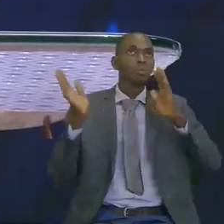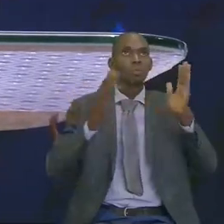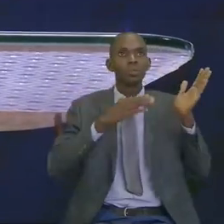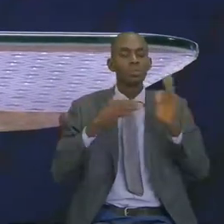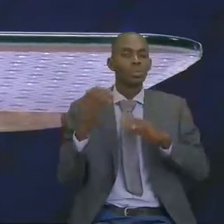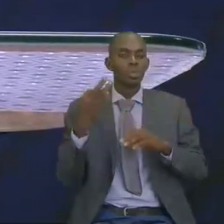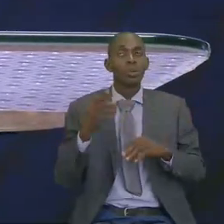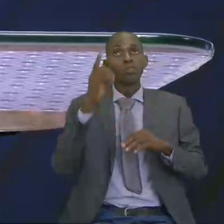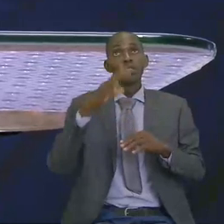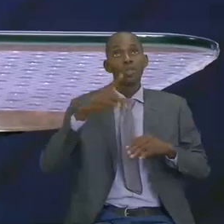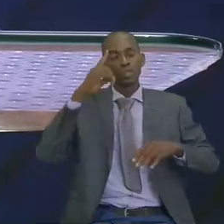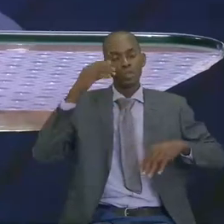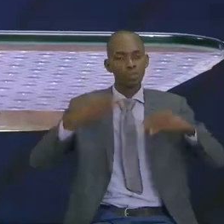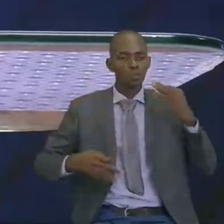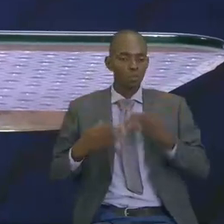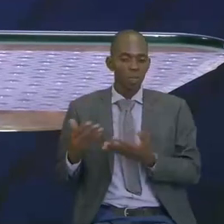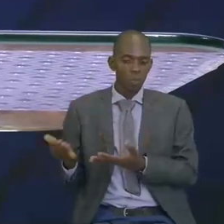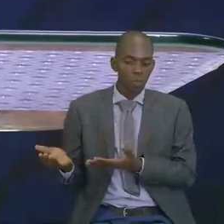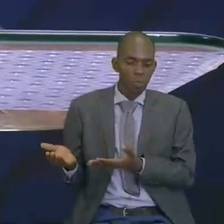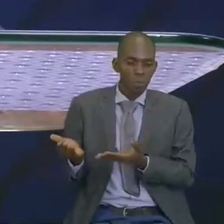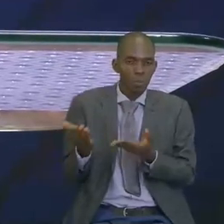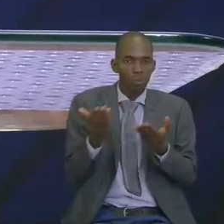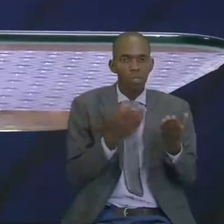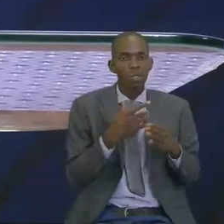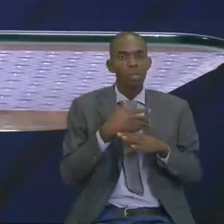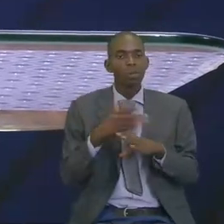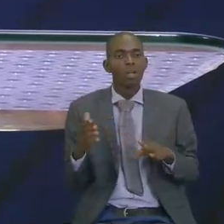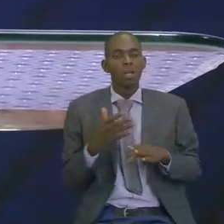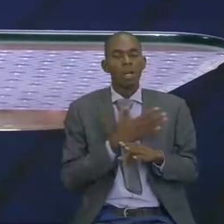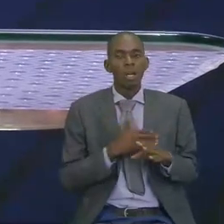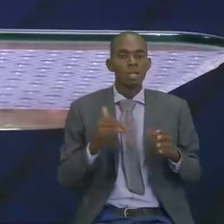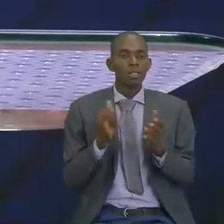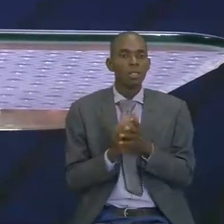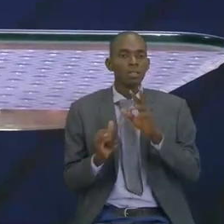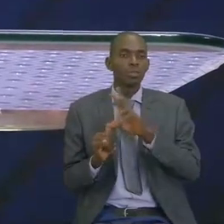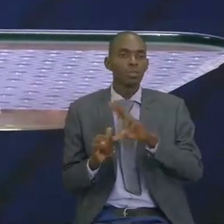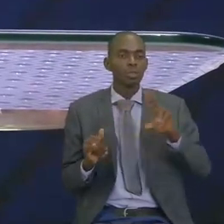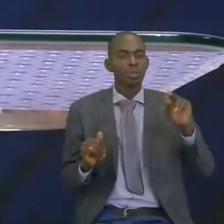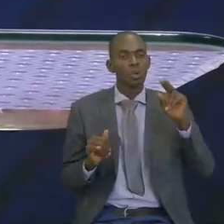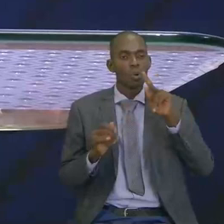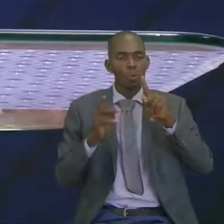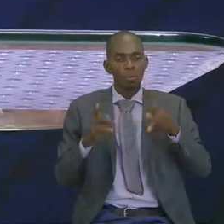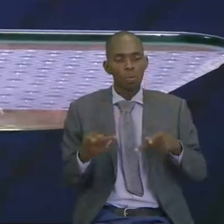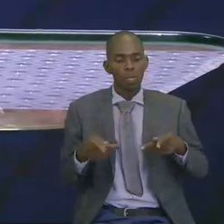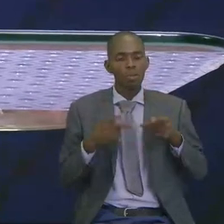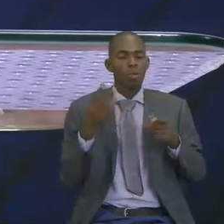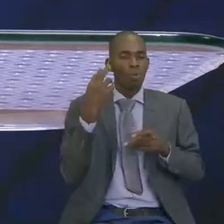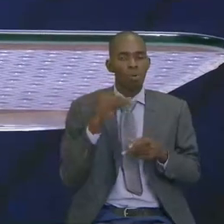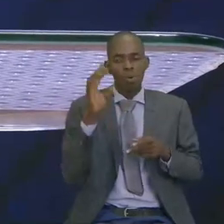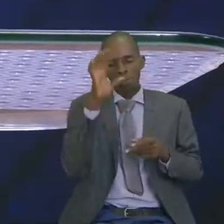Le vent du jugement de Dieu les emporta. Et nulle trace n'en fut retrouvée.